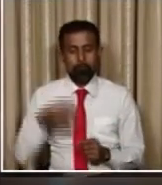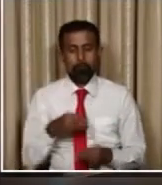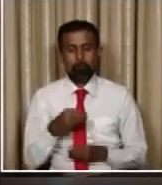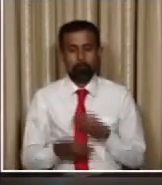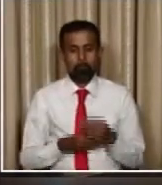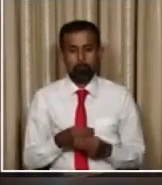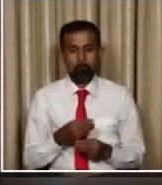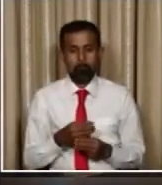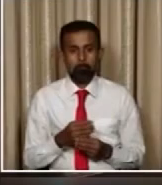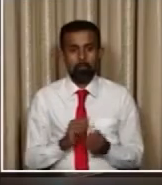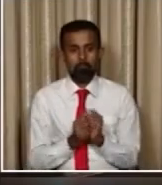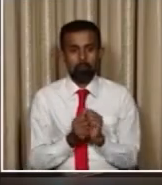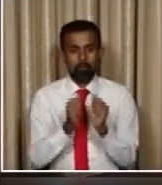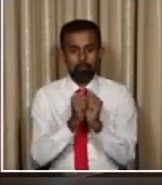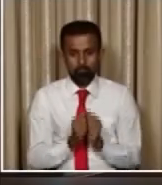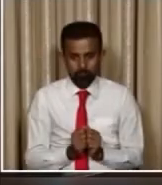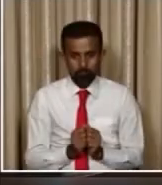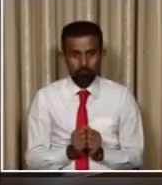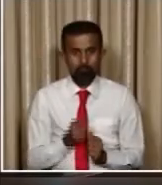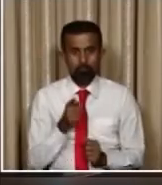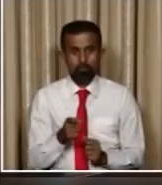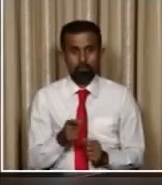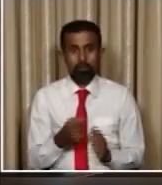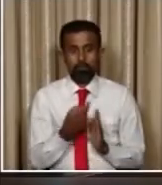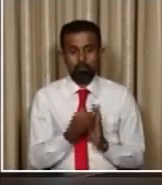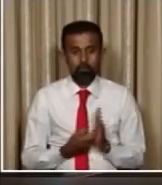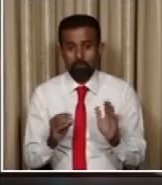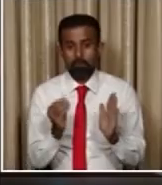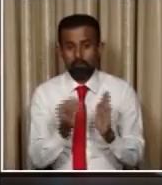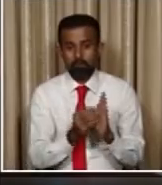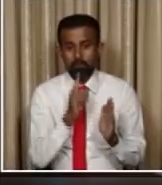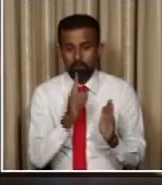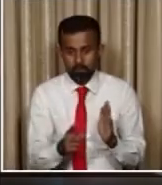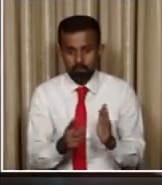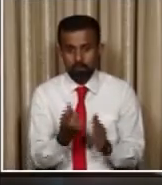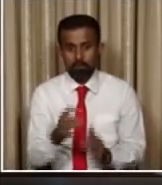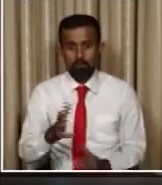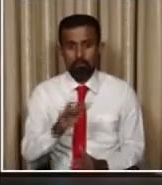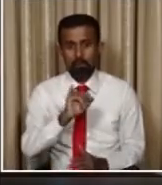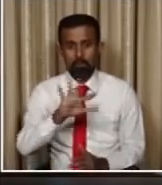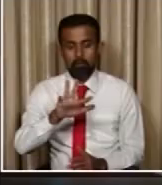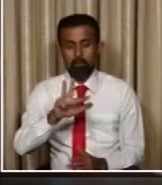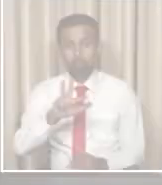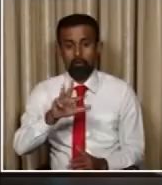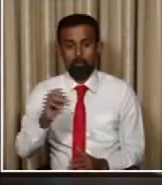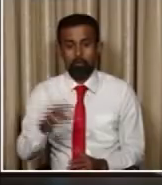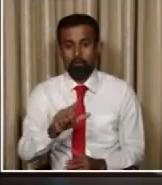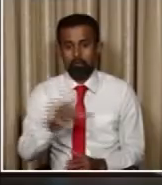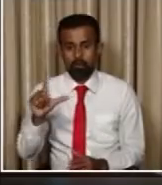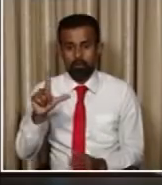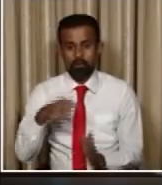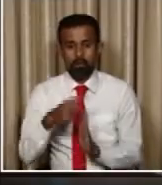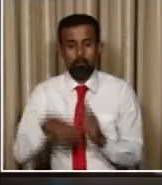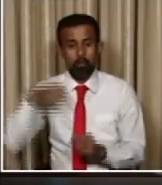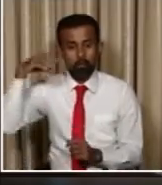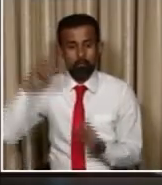සිදු කරන ලබන ප්‍රතිසංස්කරණ ක්‍රියාත්මක කිරීමට විධිවිධාන සැලැස්වීම සඳහාද 1969 අංක 17 දරන ශ්‍රී ලංකා විදුලි